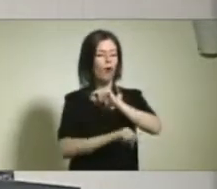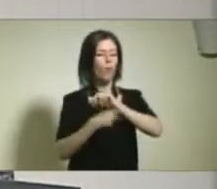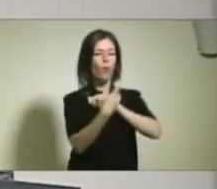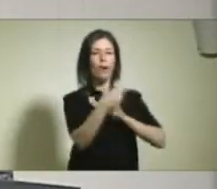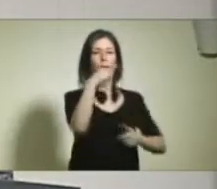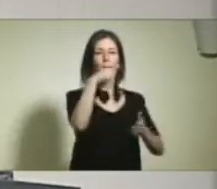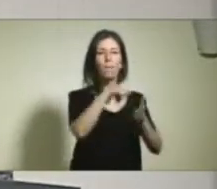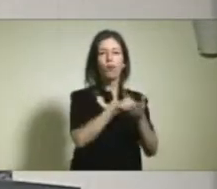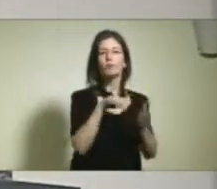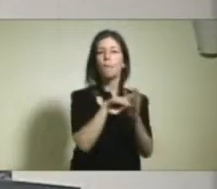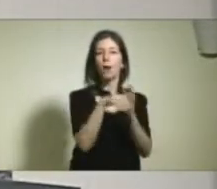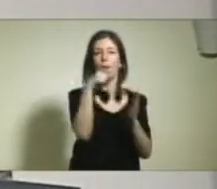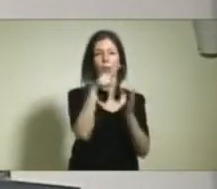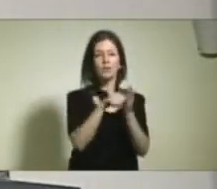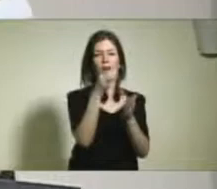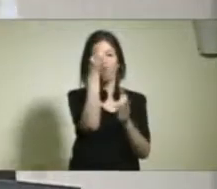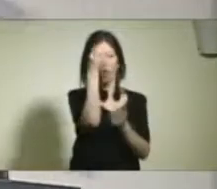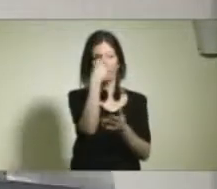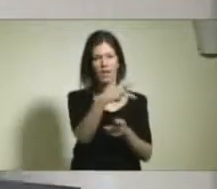de la Banque postale française.